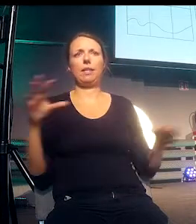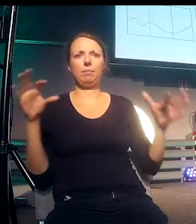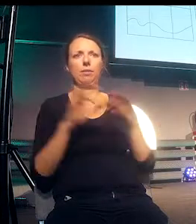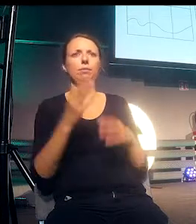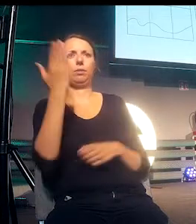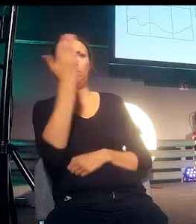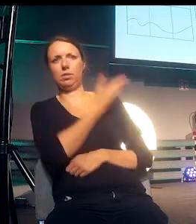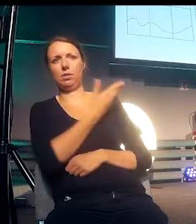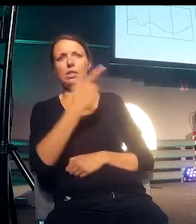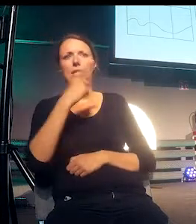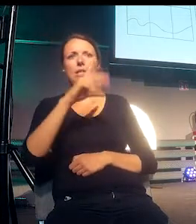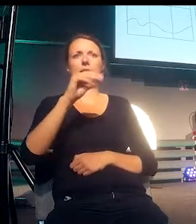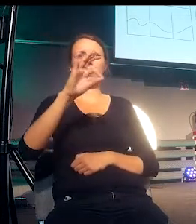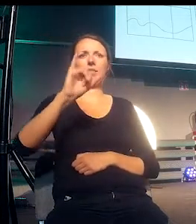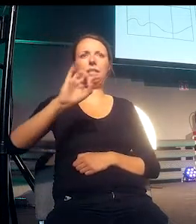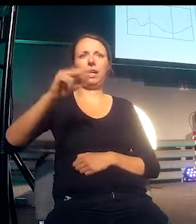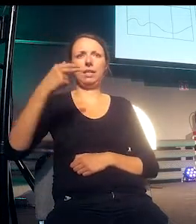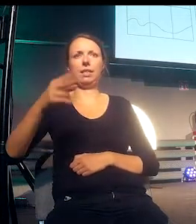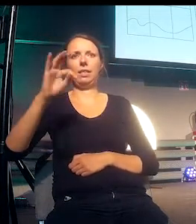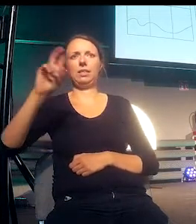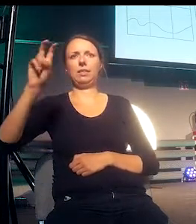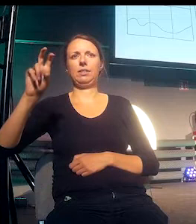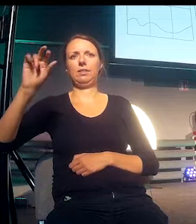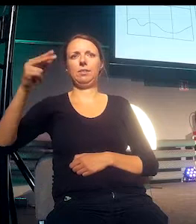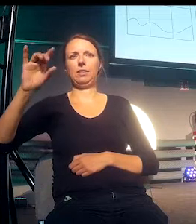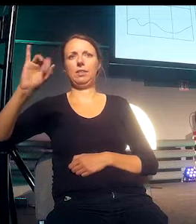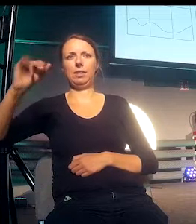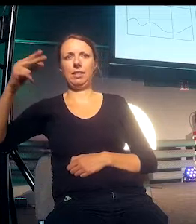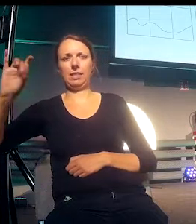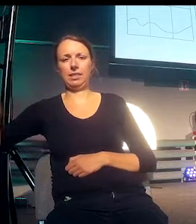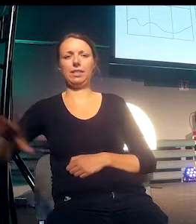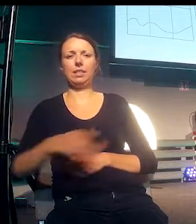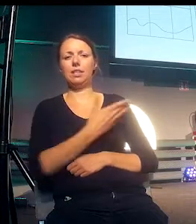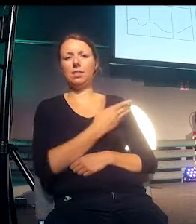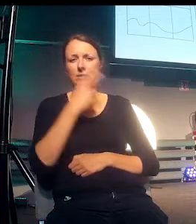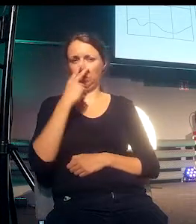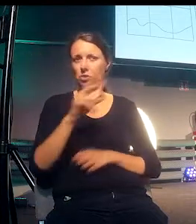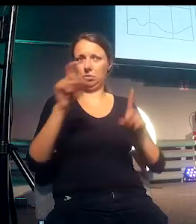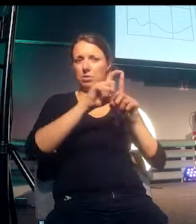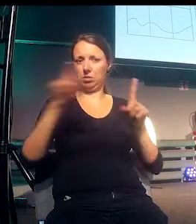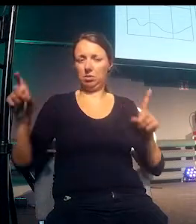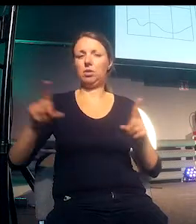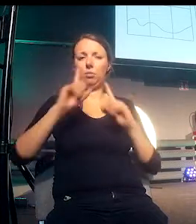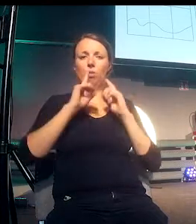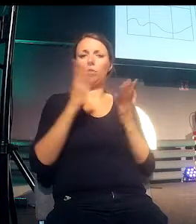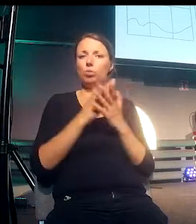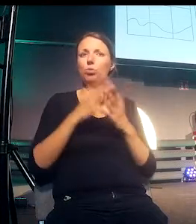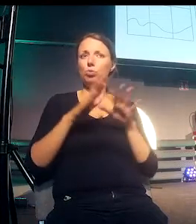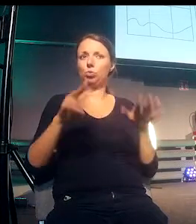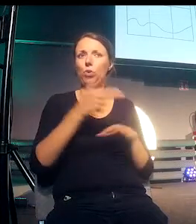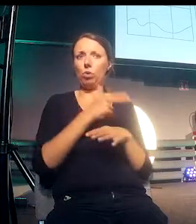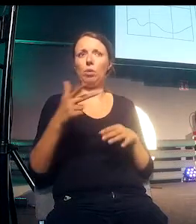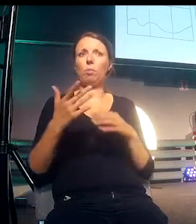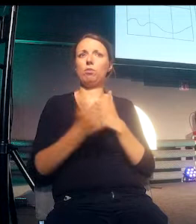świecie mówi się o tym trochę dłużej, to w wielu organizacjach jest to traktowane jako buzzword. To znaczy,